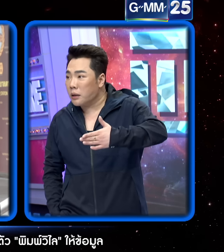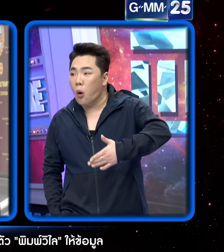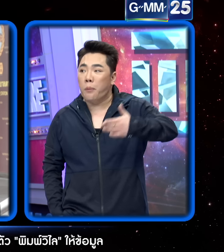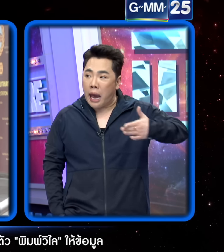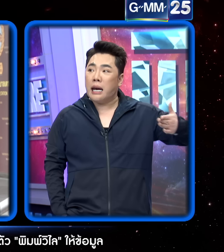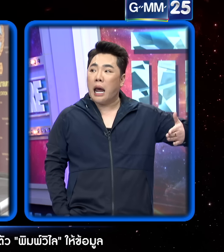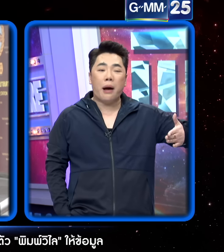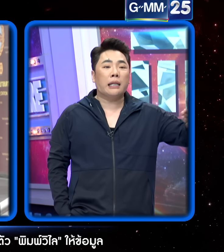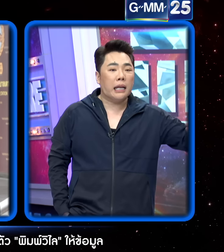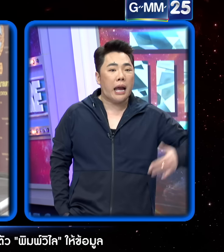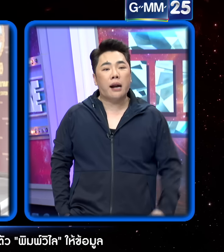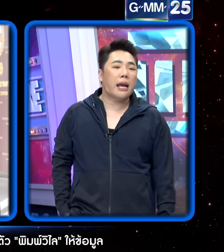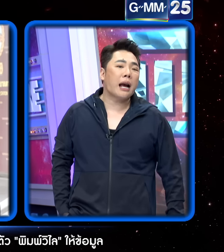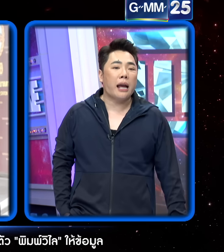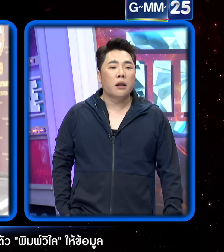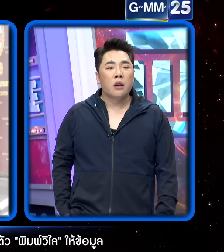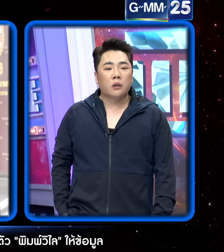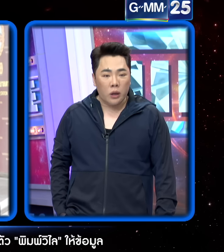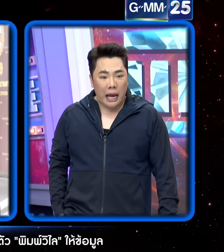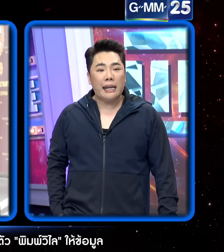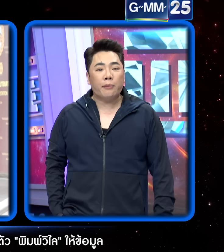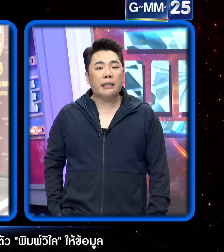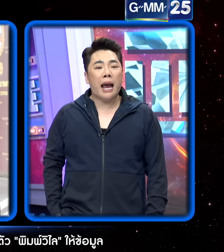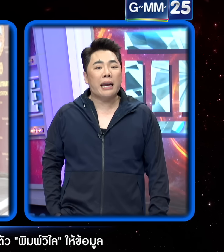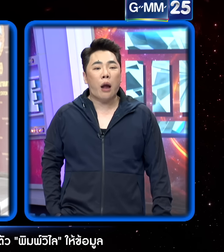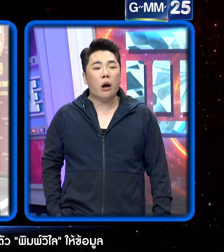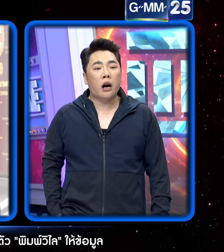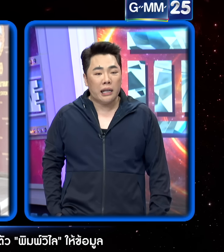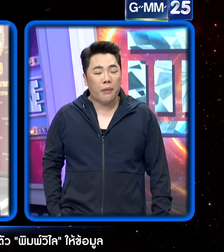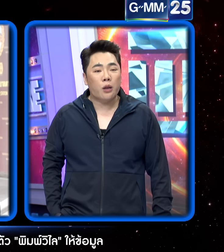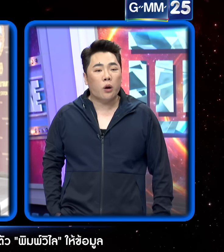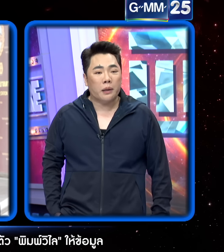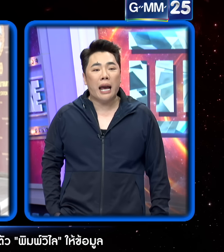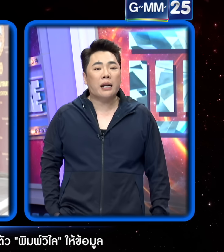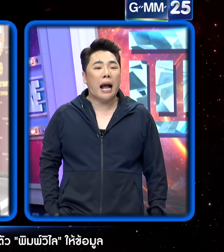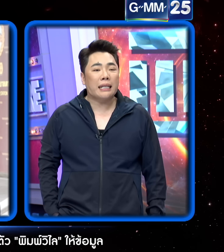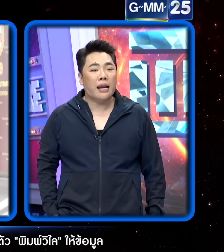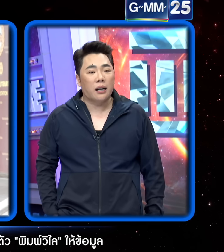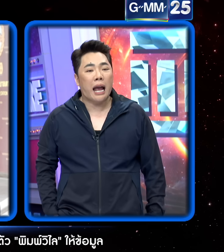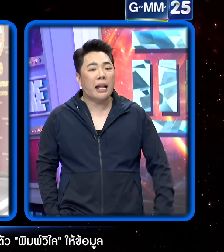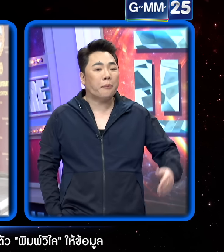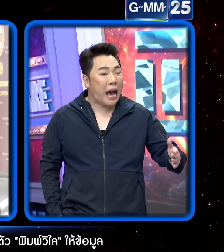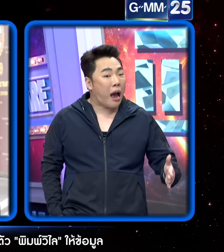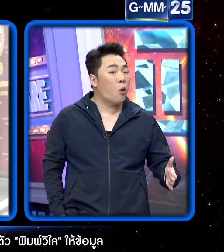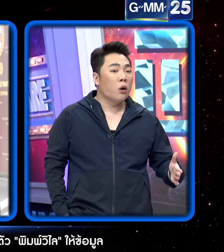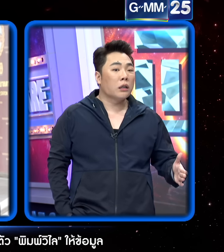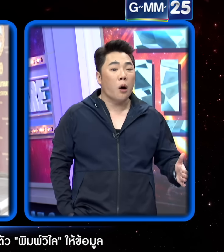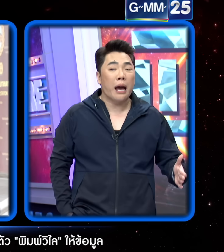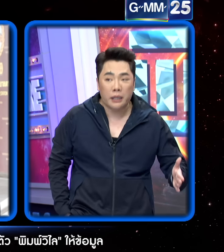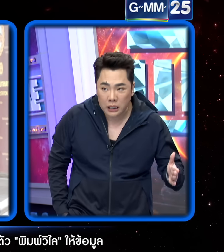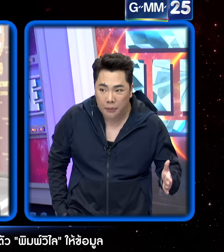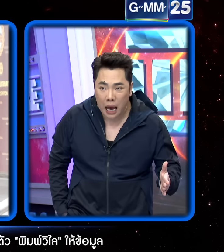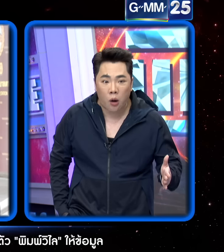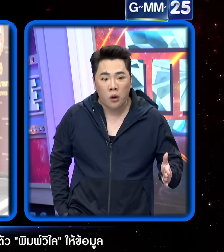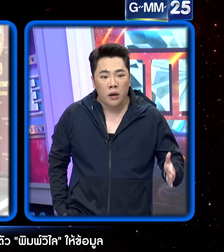ม พ์เนี่ย โอนไปให้ใครบ้างที่ไหนอะไรยังไงส่วนสายลับที่จะให้การว่าเคยทำงานอยู่กับใครการจ่ายเงินให้ดาบยาวนึกออก